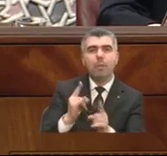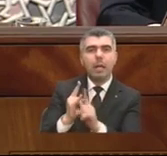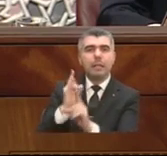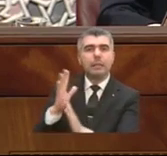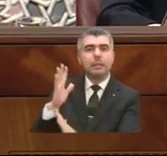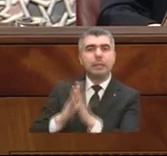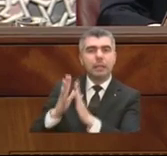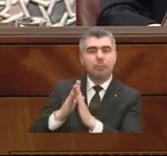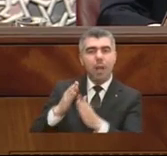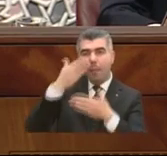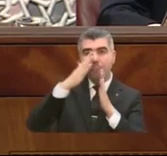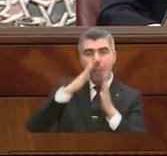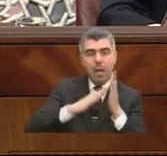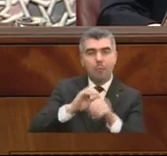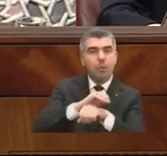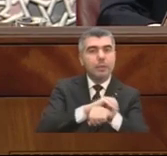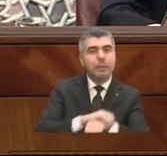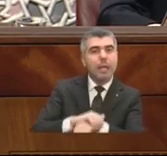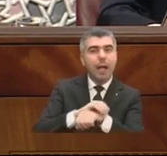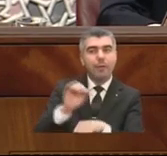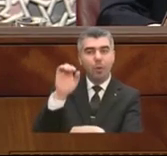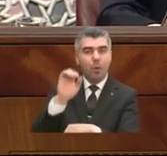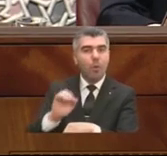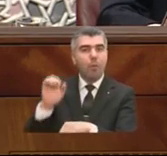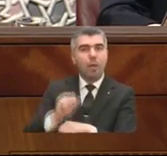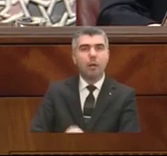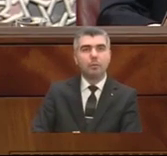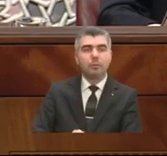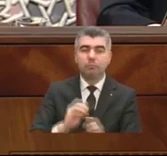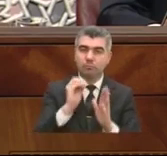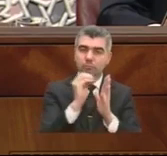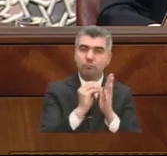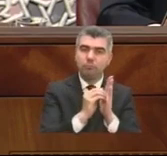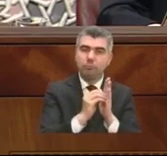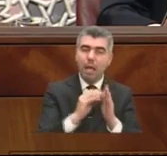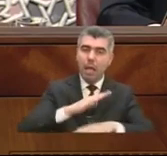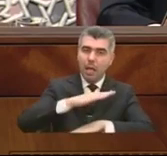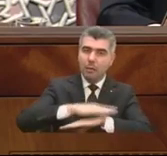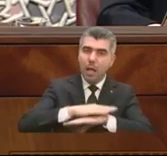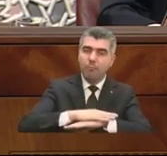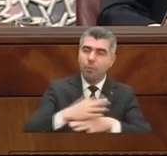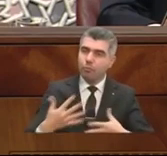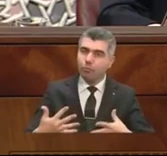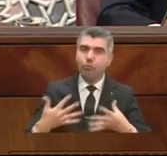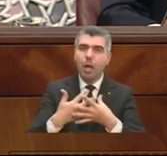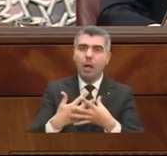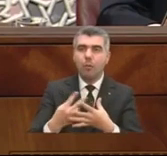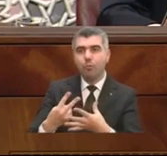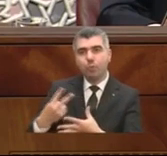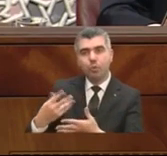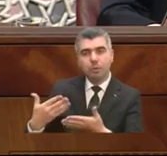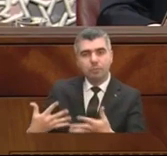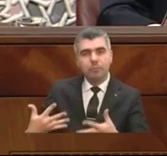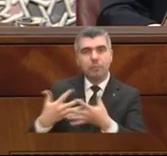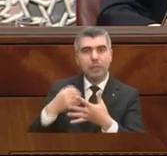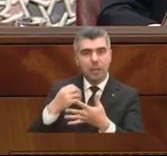القائمة بين المغرب والاتحاد الأوروبي والمبنية على القيم والمبادئ المشتركة والمصالح